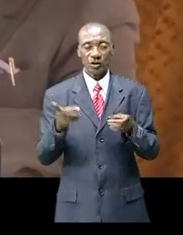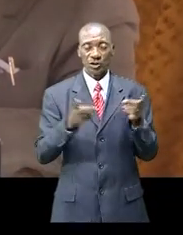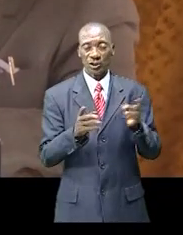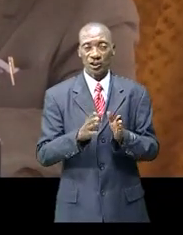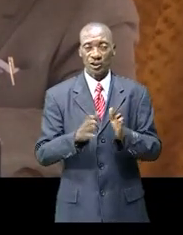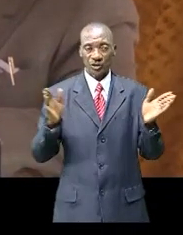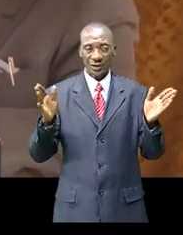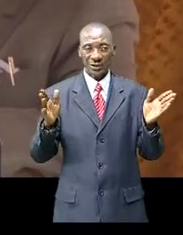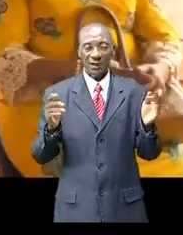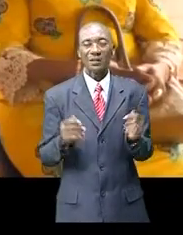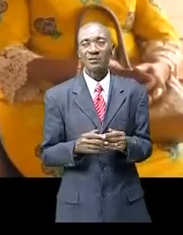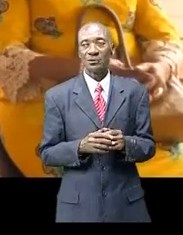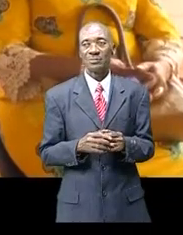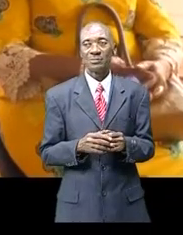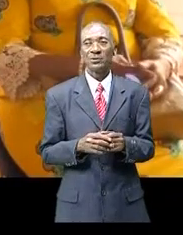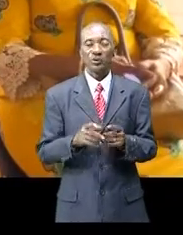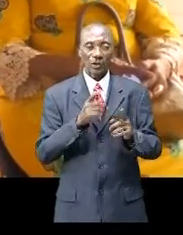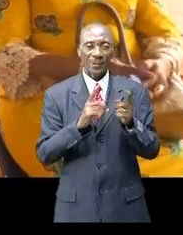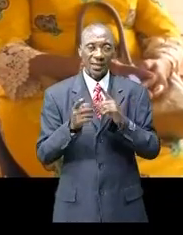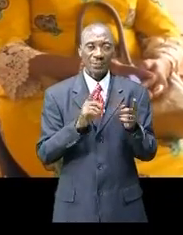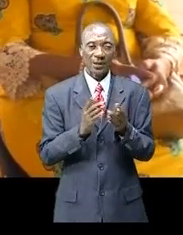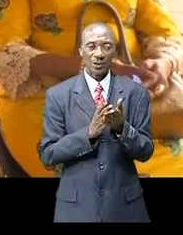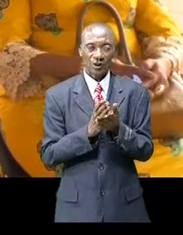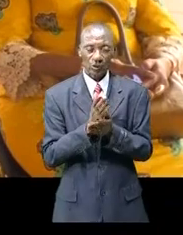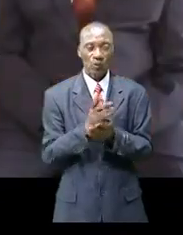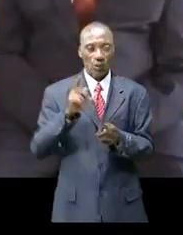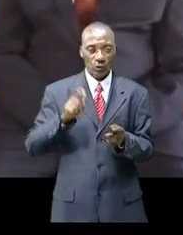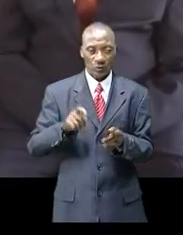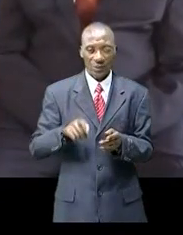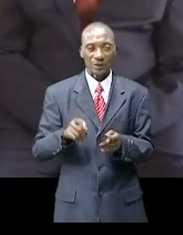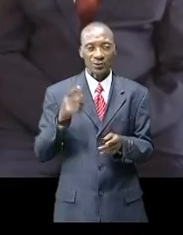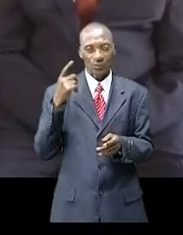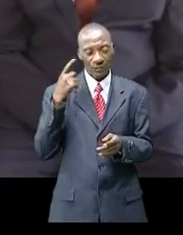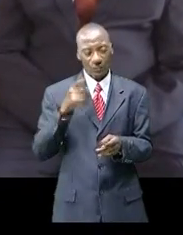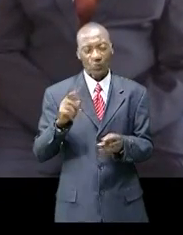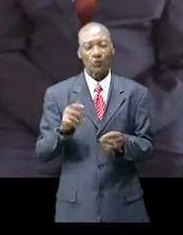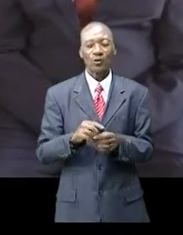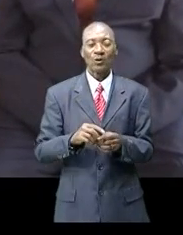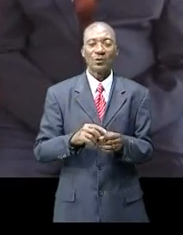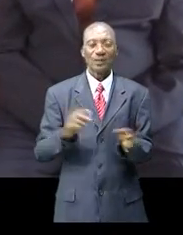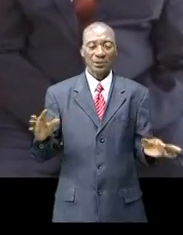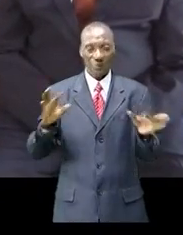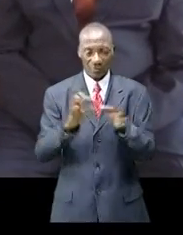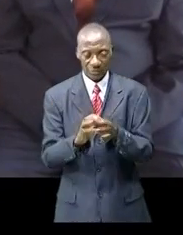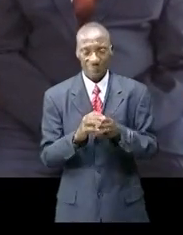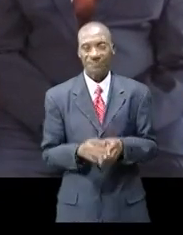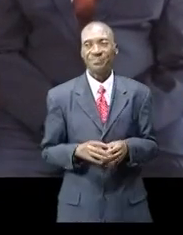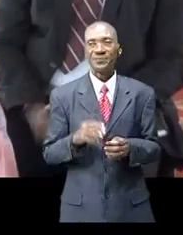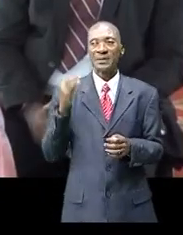Issa Sitabou à Moussimboa qui ont relevé les droits et obligations de parties contractantes. Le ministère du Commerce